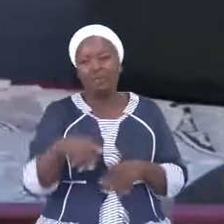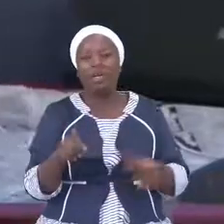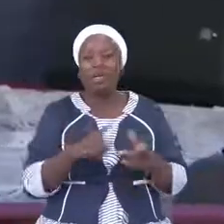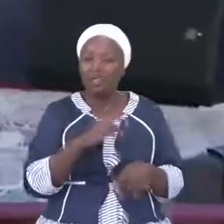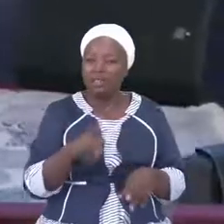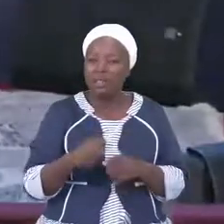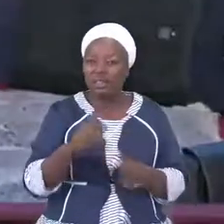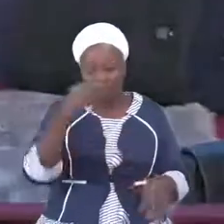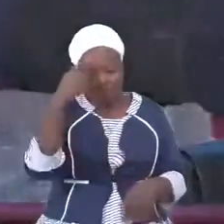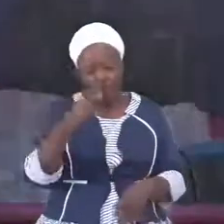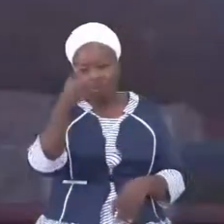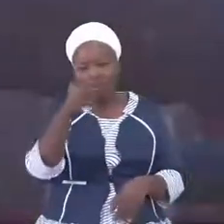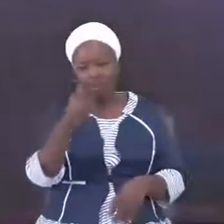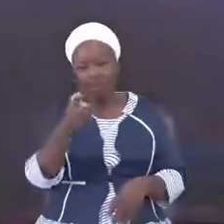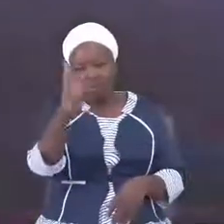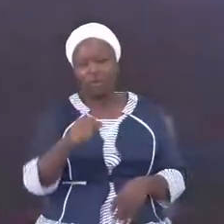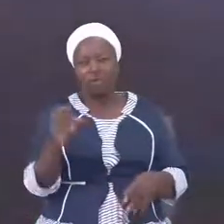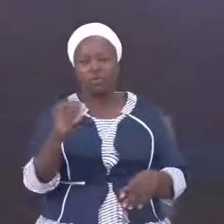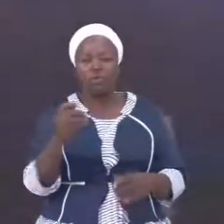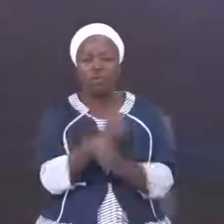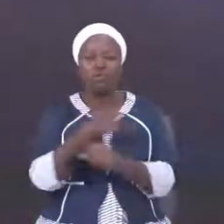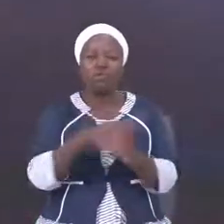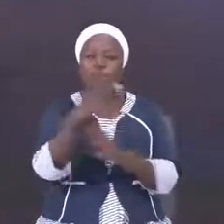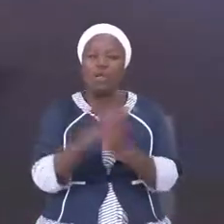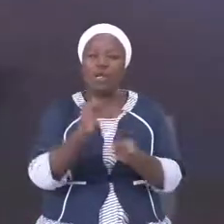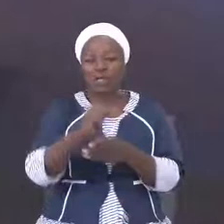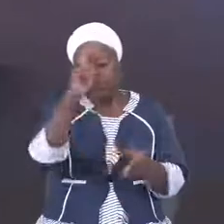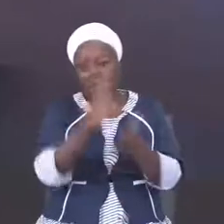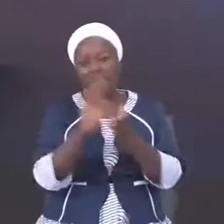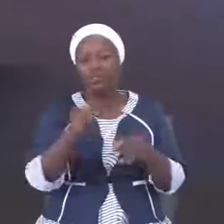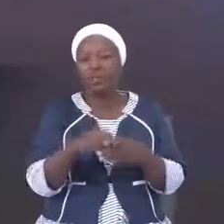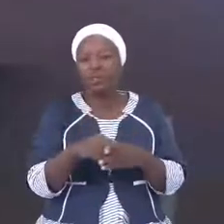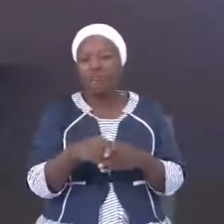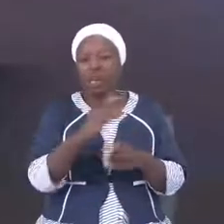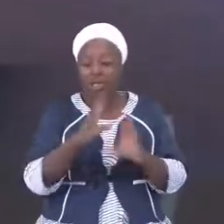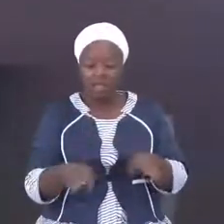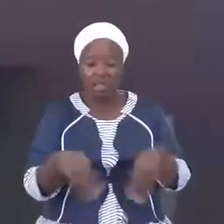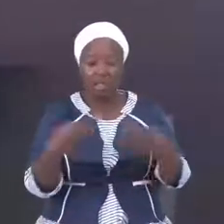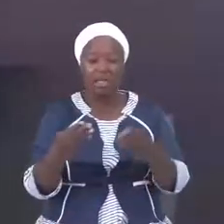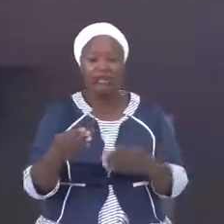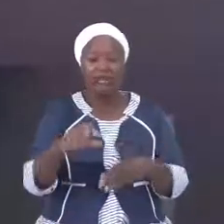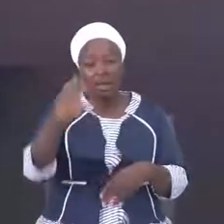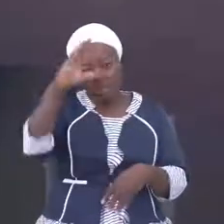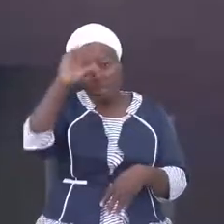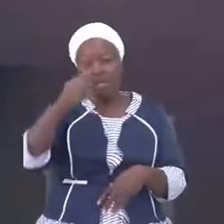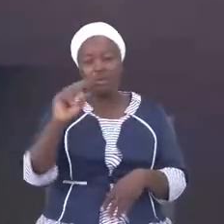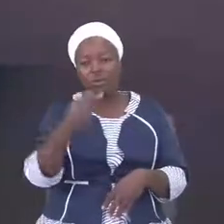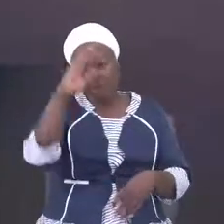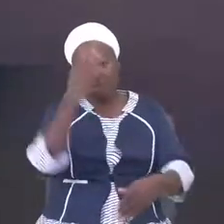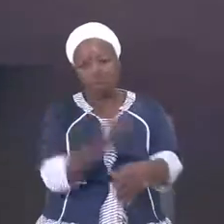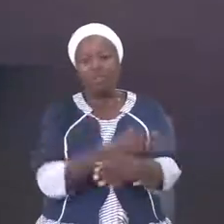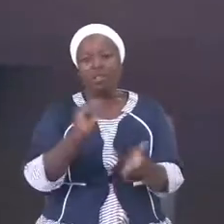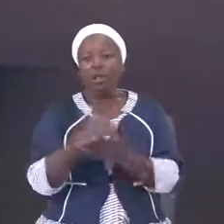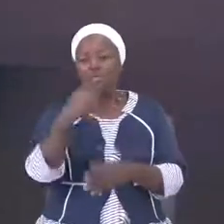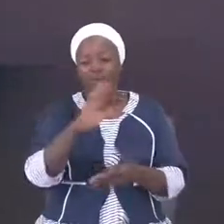Car Dieu a tant aimé le monde qu'il a donné son Fils unique afin que quiconque croit en lui ne périsse point,